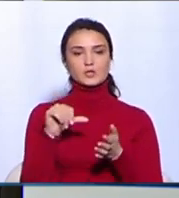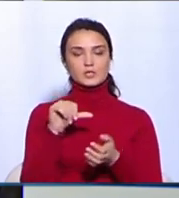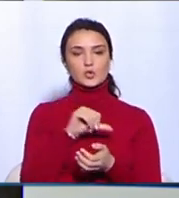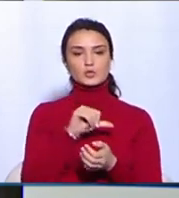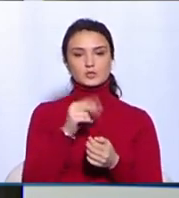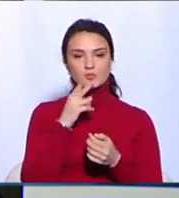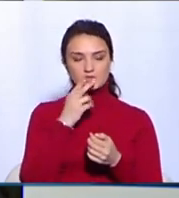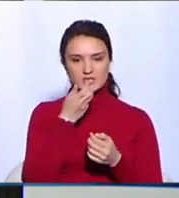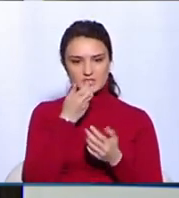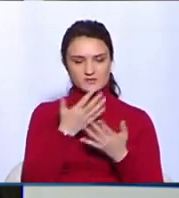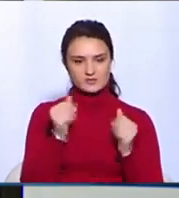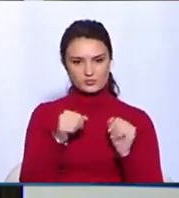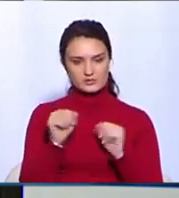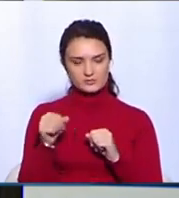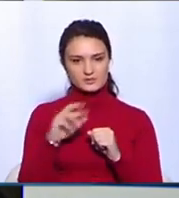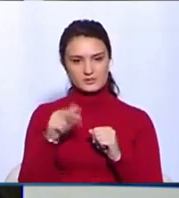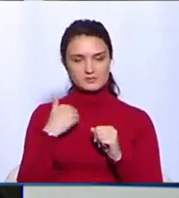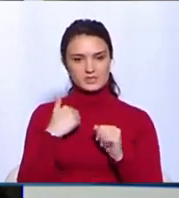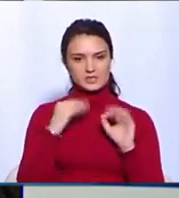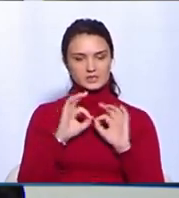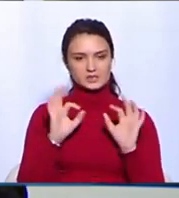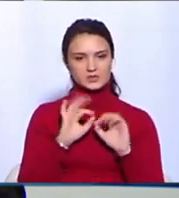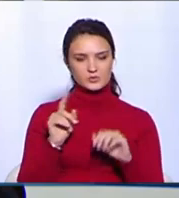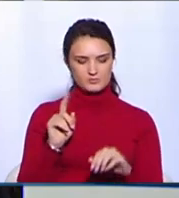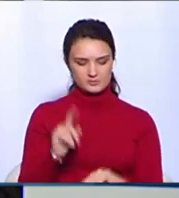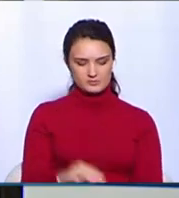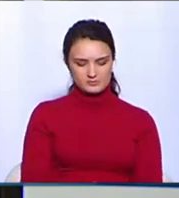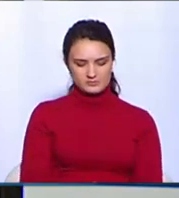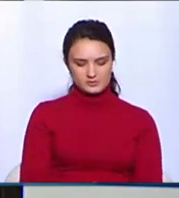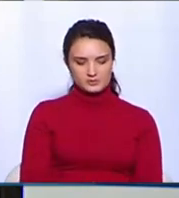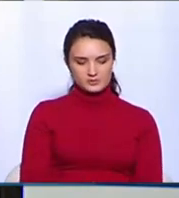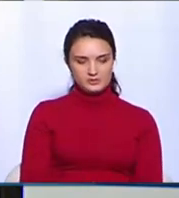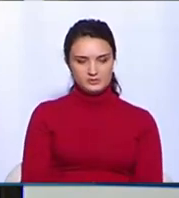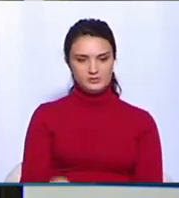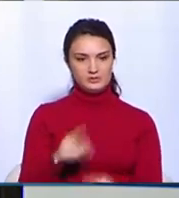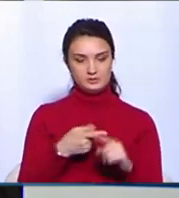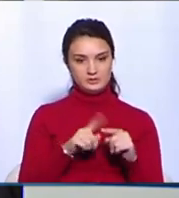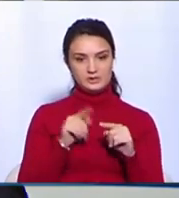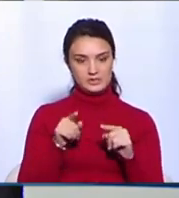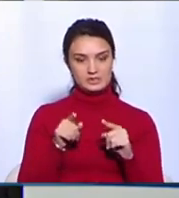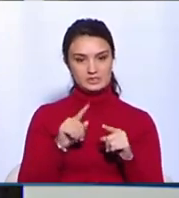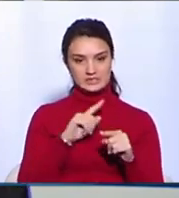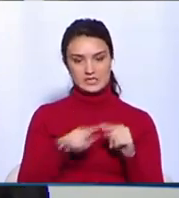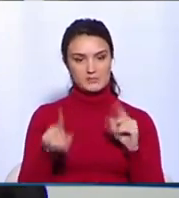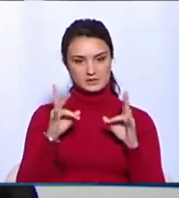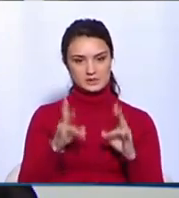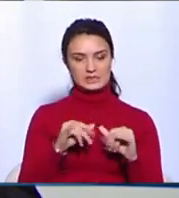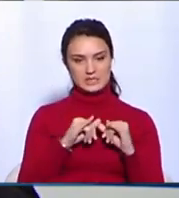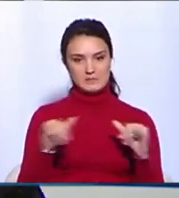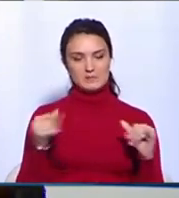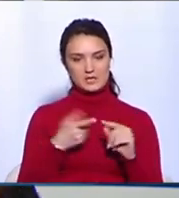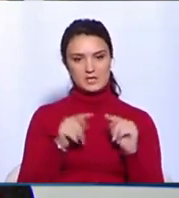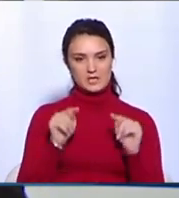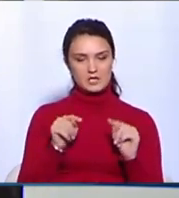მოსაწევ საშუალებას. თან მინდა გითხრათ, რომ ეს მოდიფიცირება იმდენად სწრაფად ხდება აი